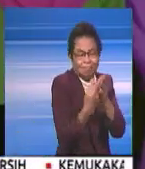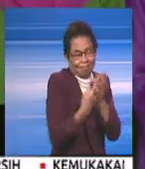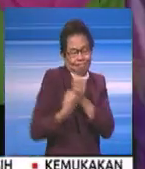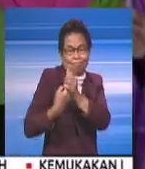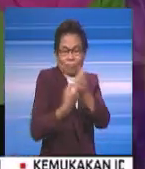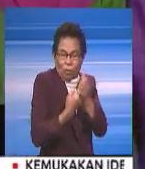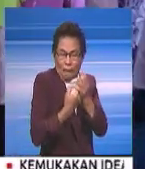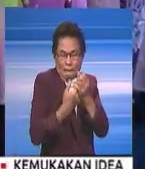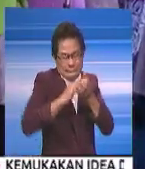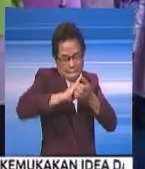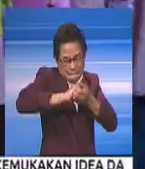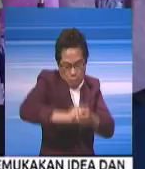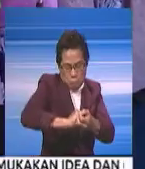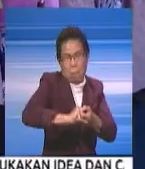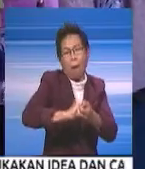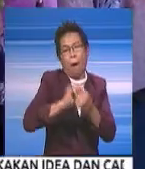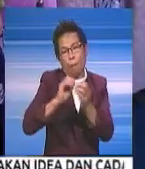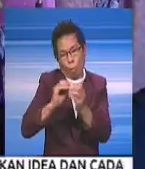erat.